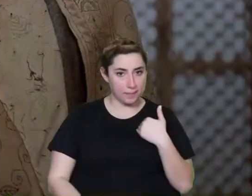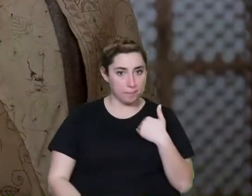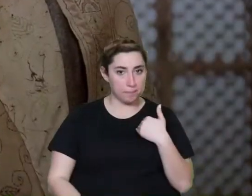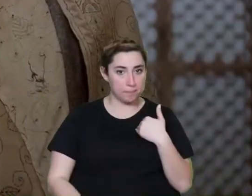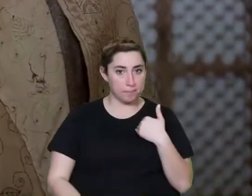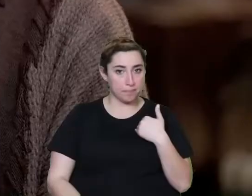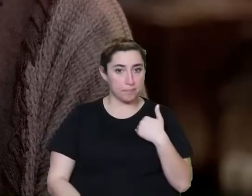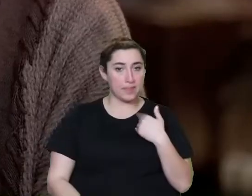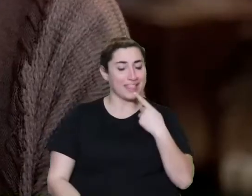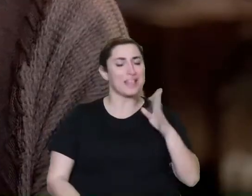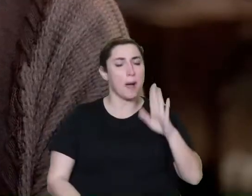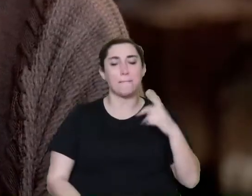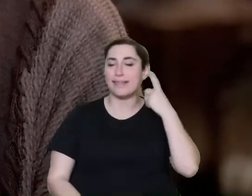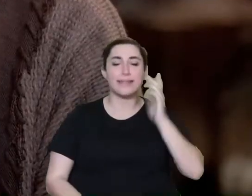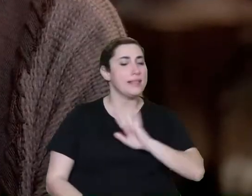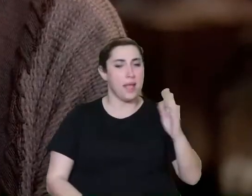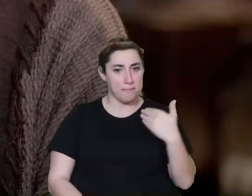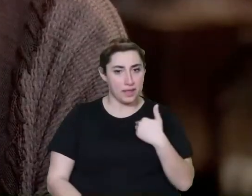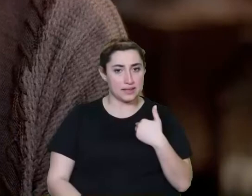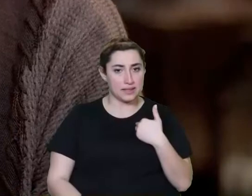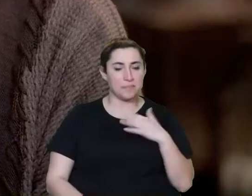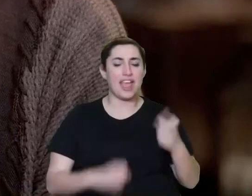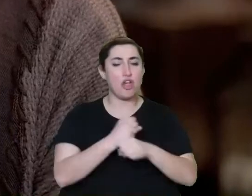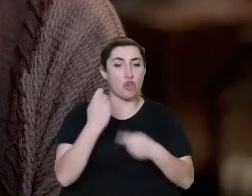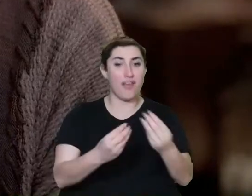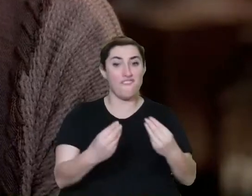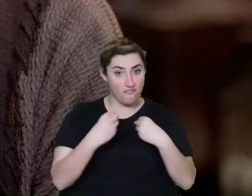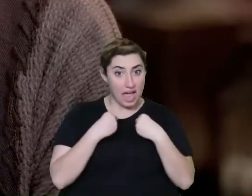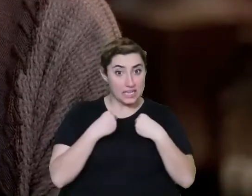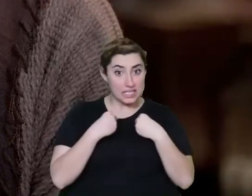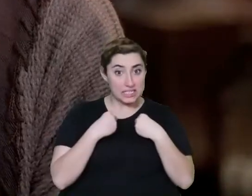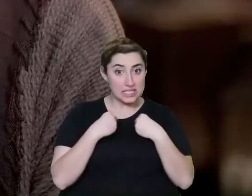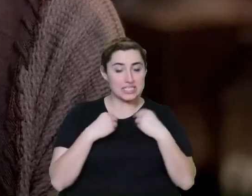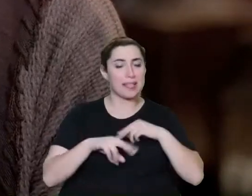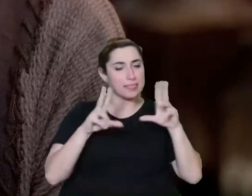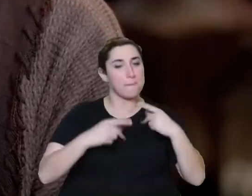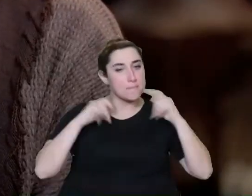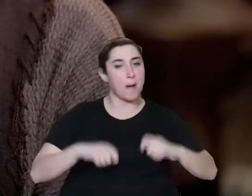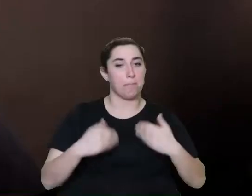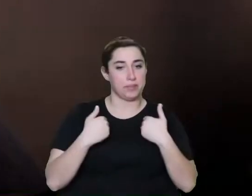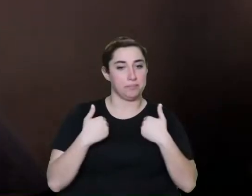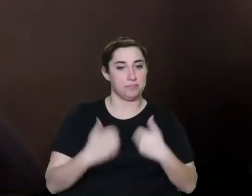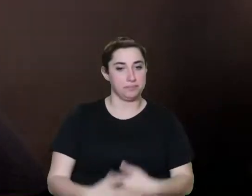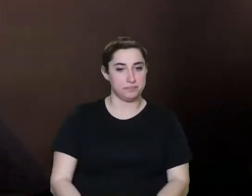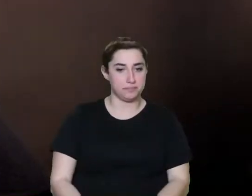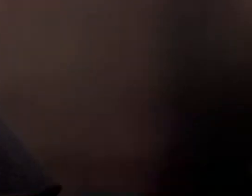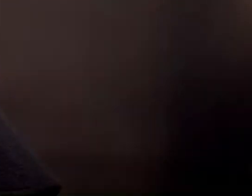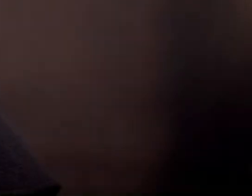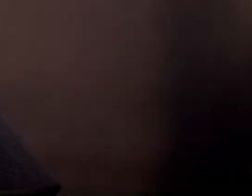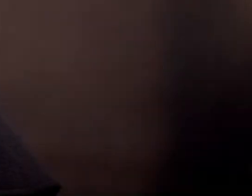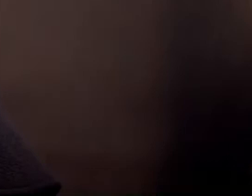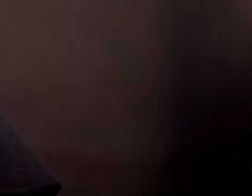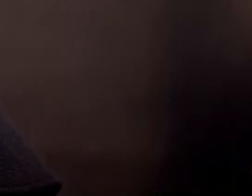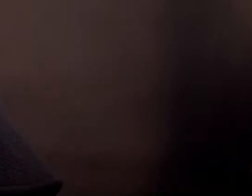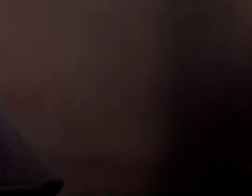Dedim ama dinlemedim. Ne vazife verdiyseniz tas tamam yaptım.